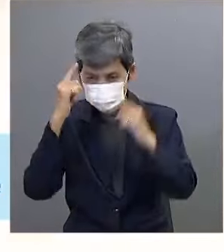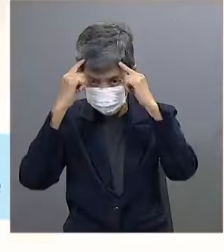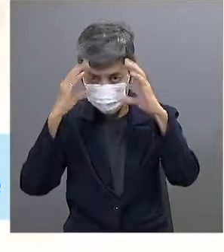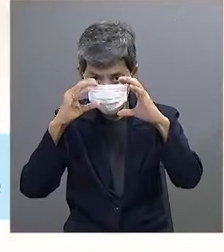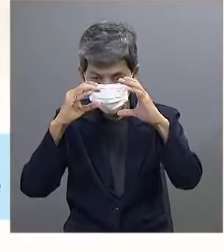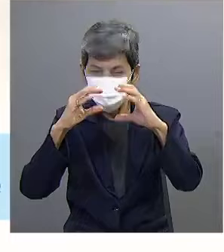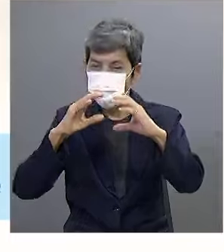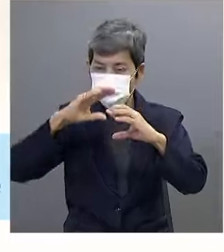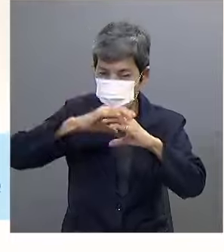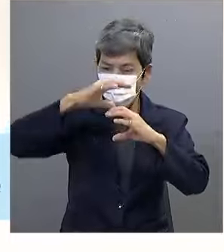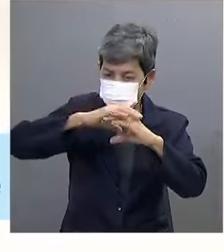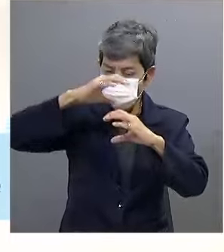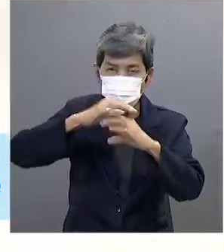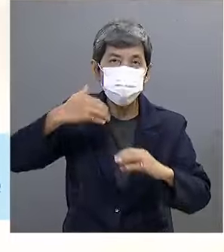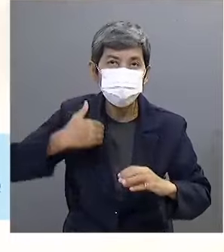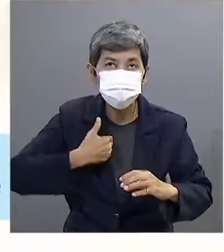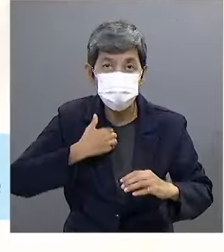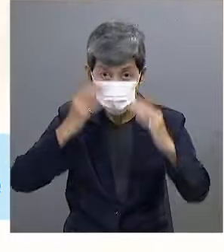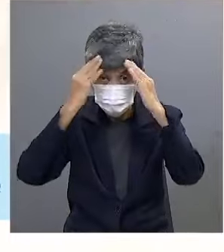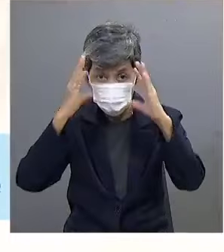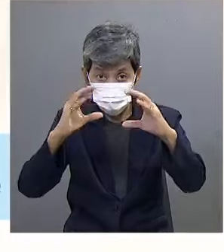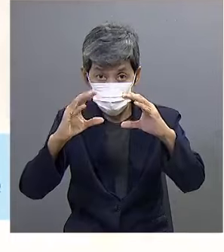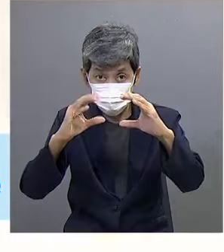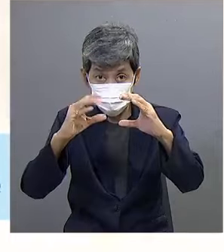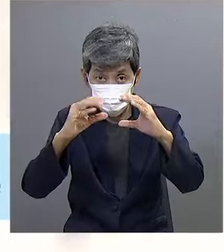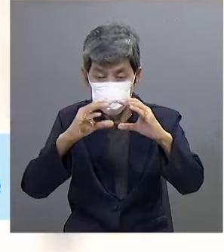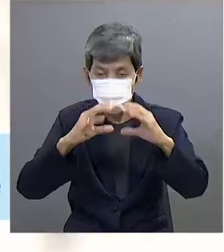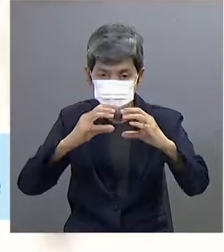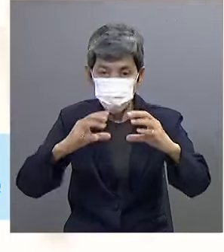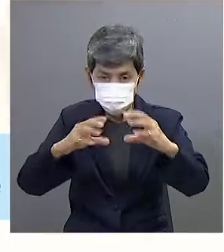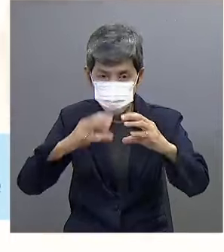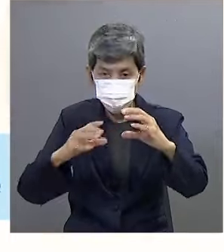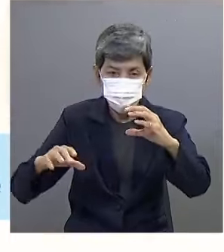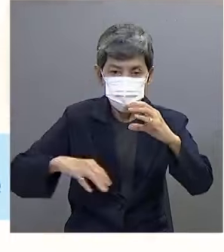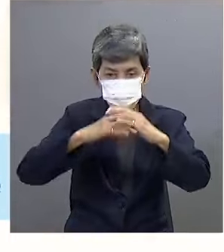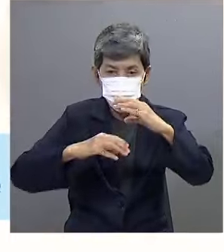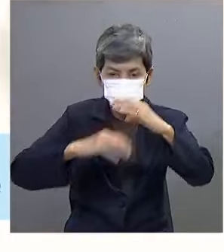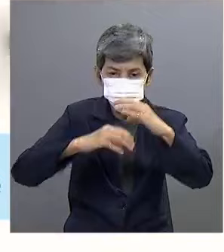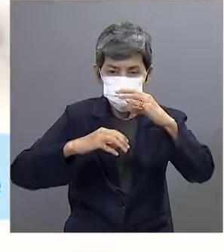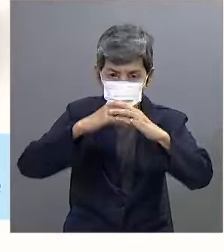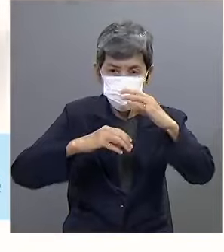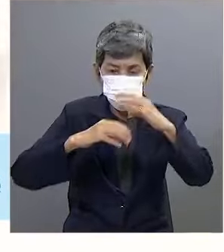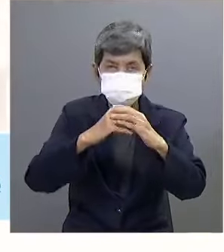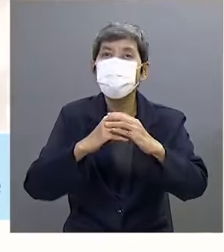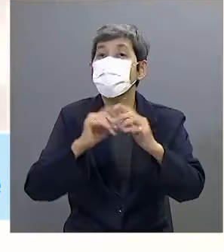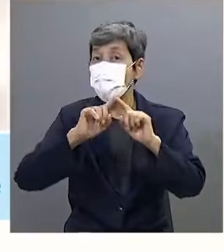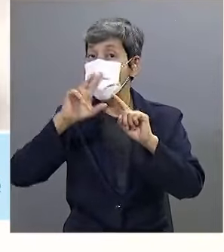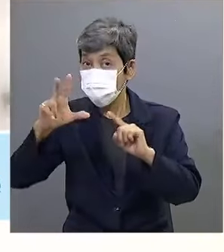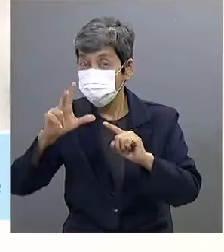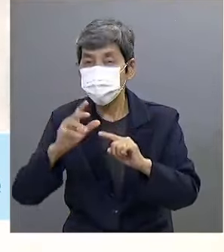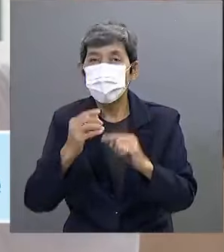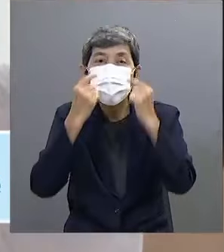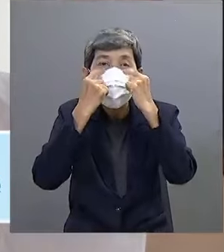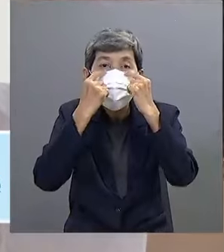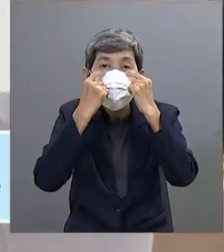างที่2คือเนื้อสมองเนี่ยไปกระฉอกแล้วก็กระแทกกับกะโหลกด้านนอกค่ะ ค่ะ ค่ะอย่างที่3คือตรงกระบอกตาก็ช้ำ